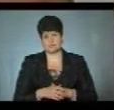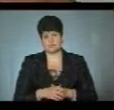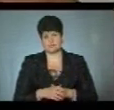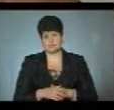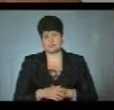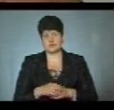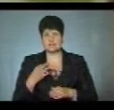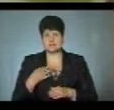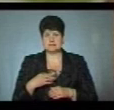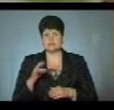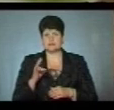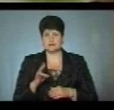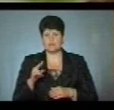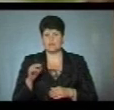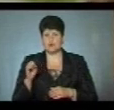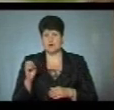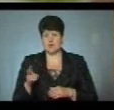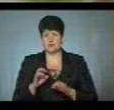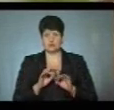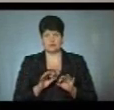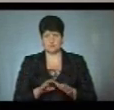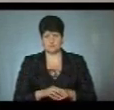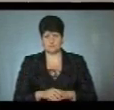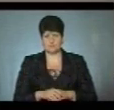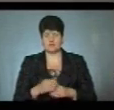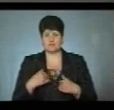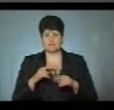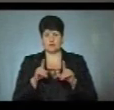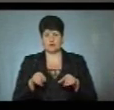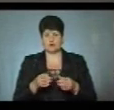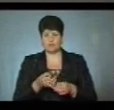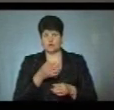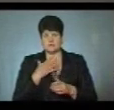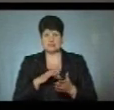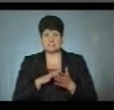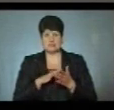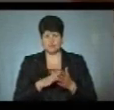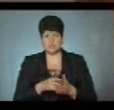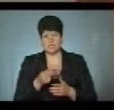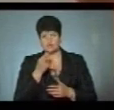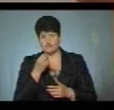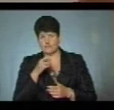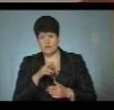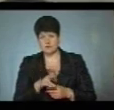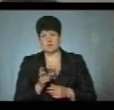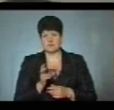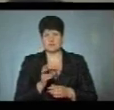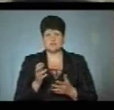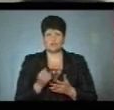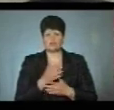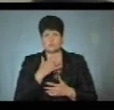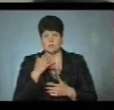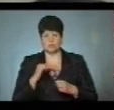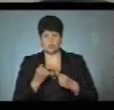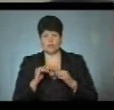їдуть. Син Надії Поляк Артем розповів. Мені в таборах подобаються екскурсії, харчування, заходжу багато друзів. Молодший